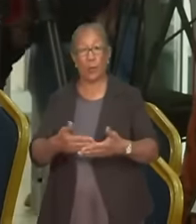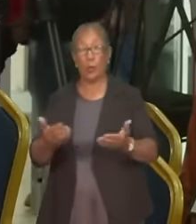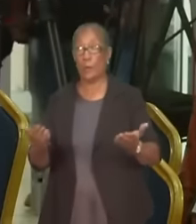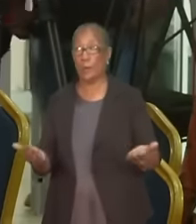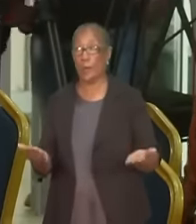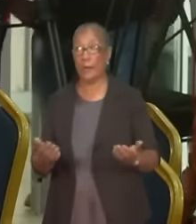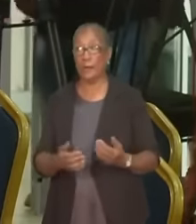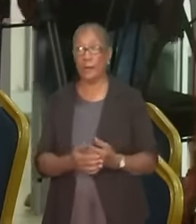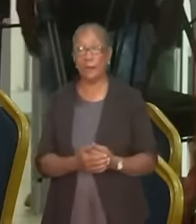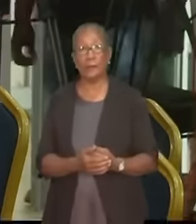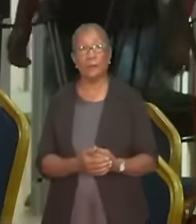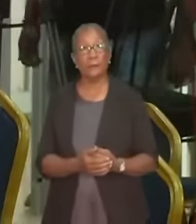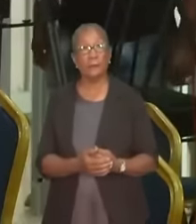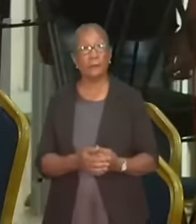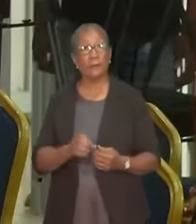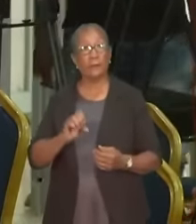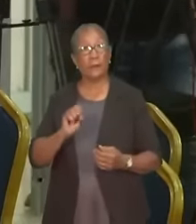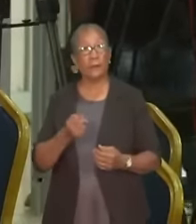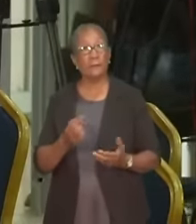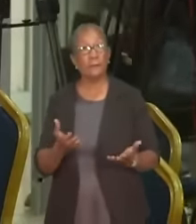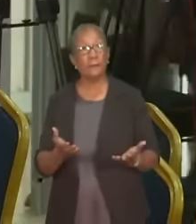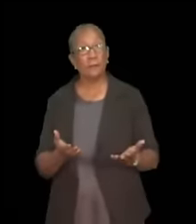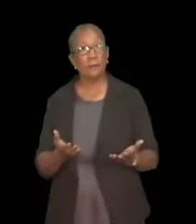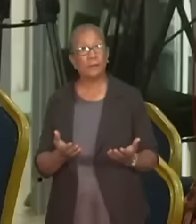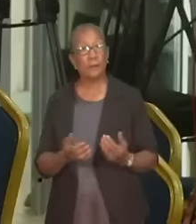dus je kan niets vinden op het net.